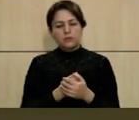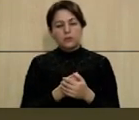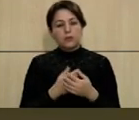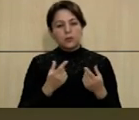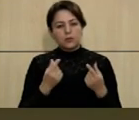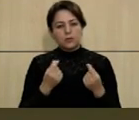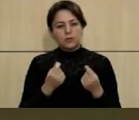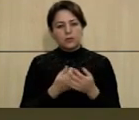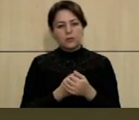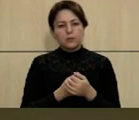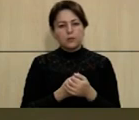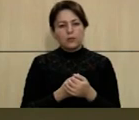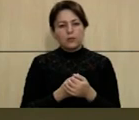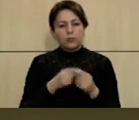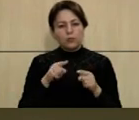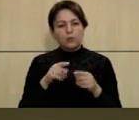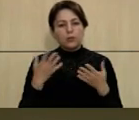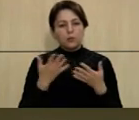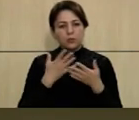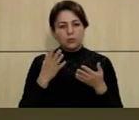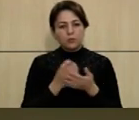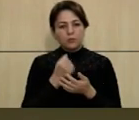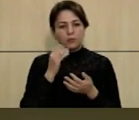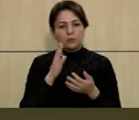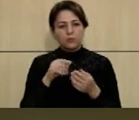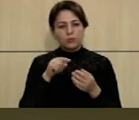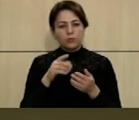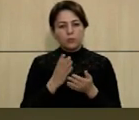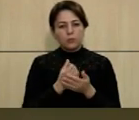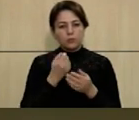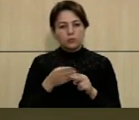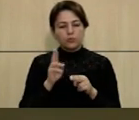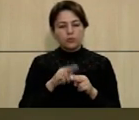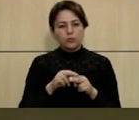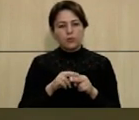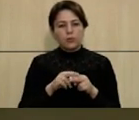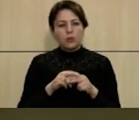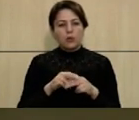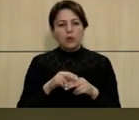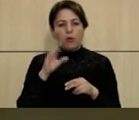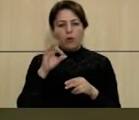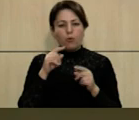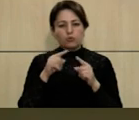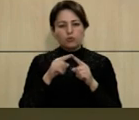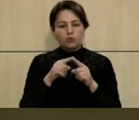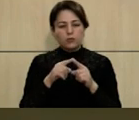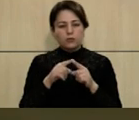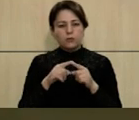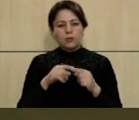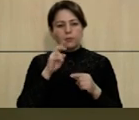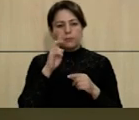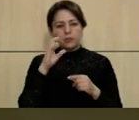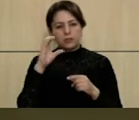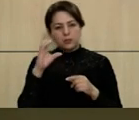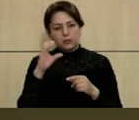Qani? Buni qanday topamiz? Demak, buni topish uchun A uchidan